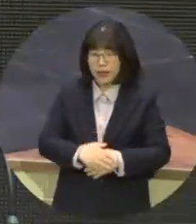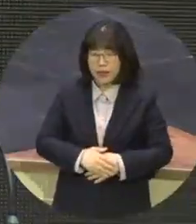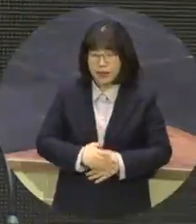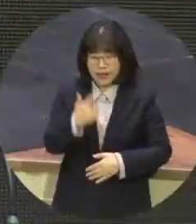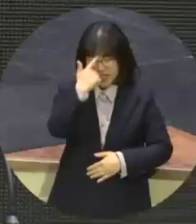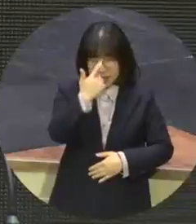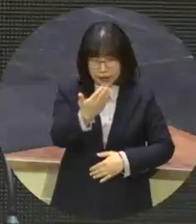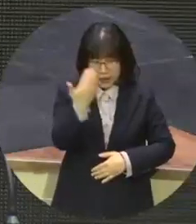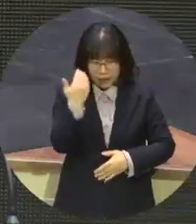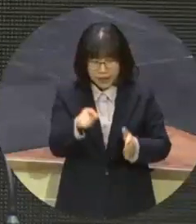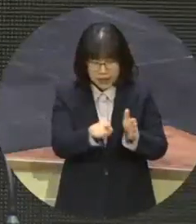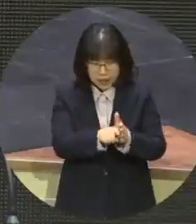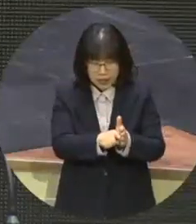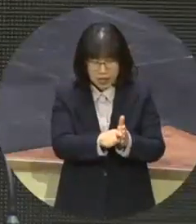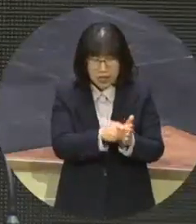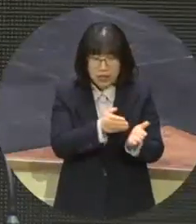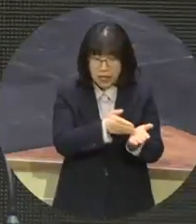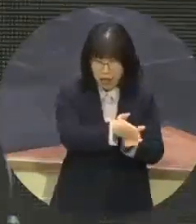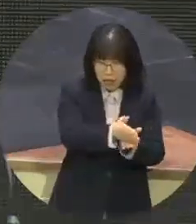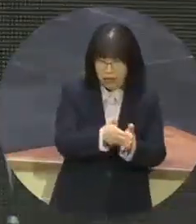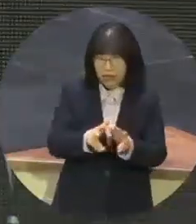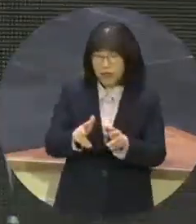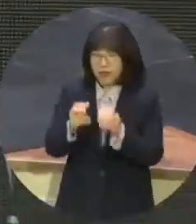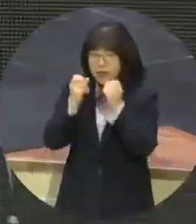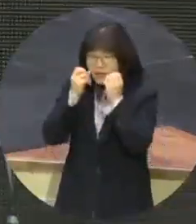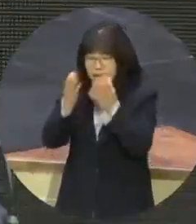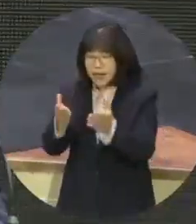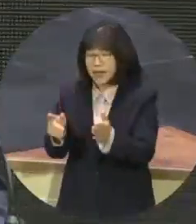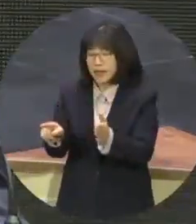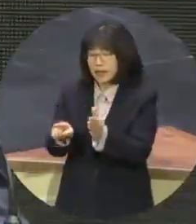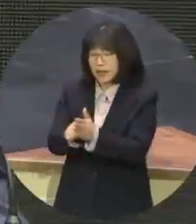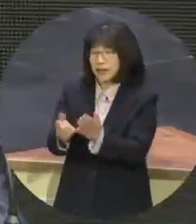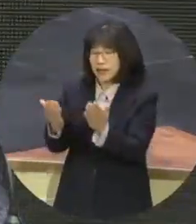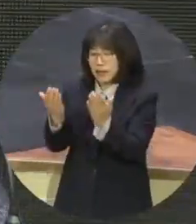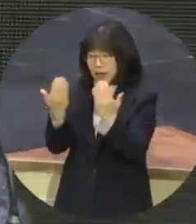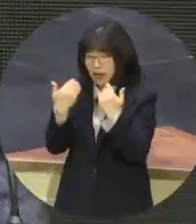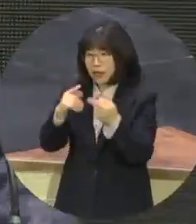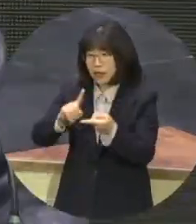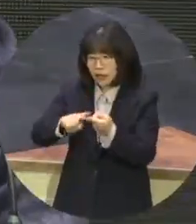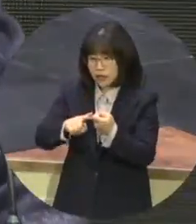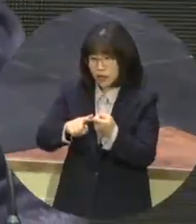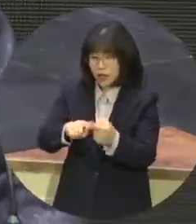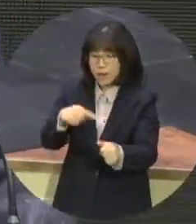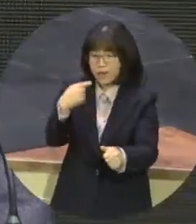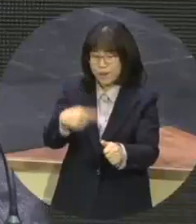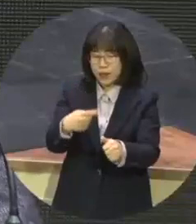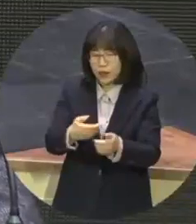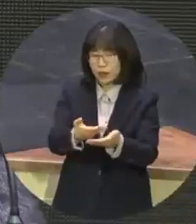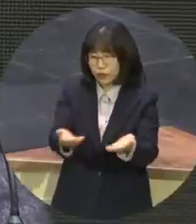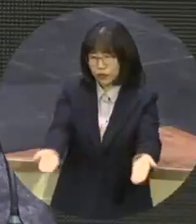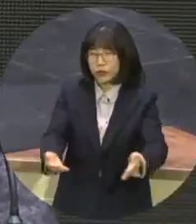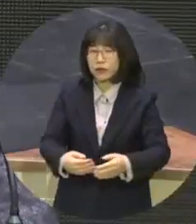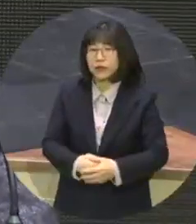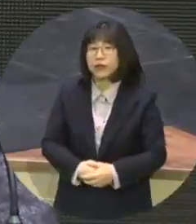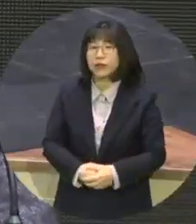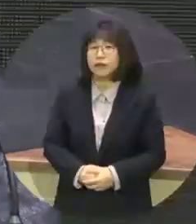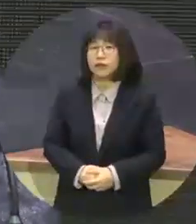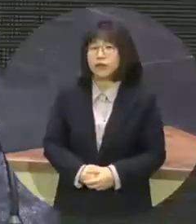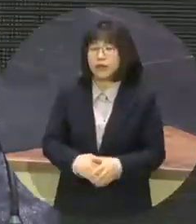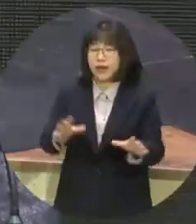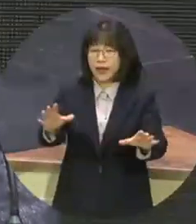새 신학 24, 25 영원 237 나라라는 3강의 메시지가 선보되었고